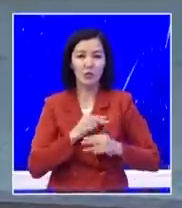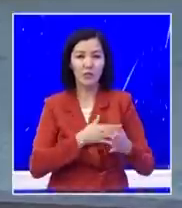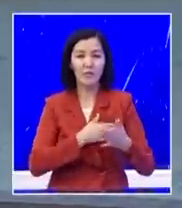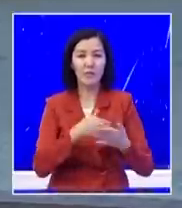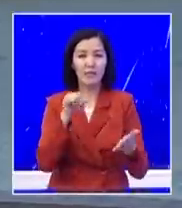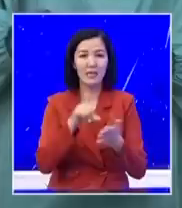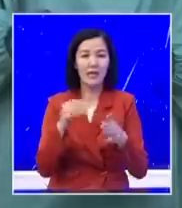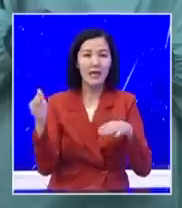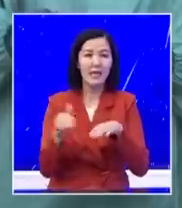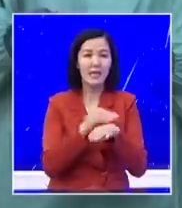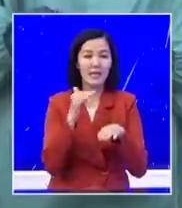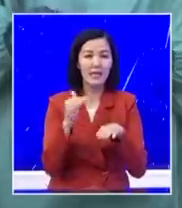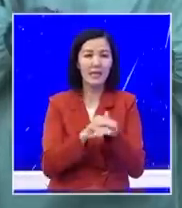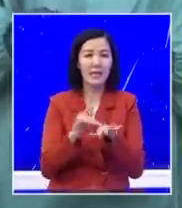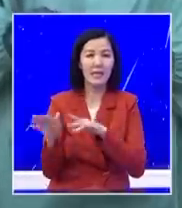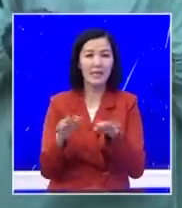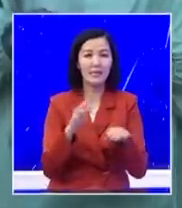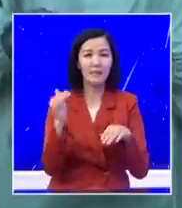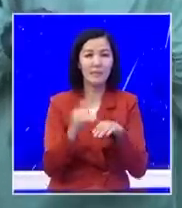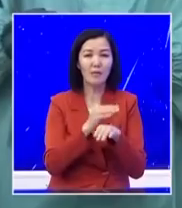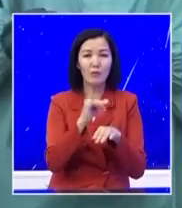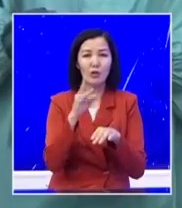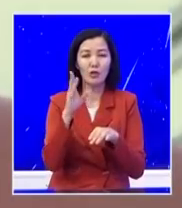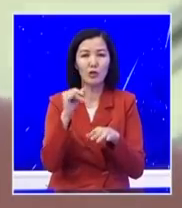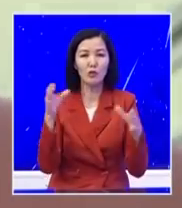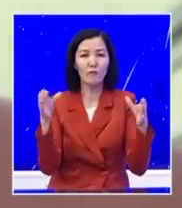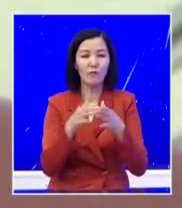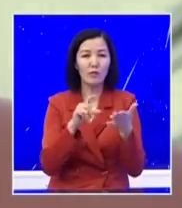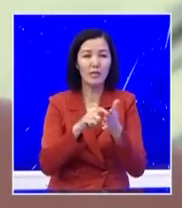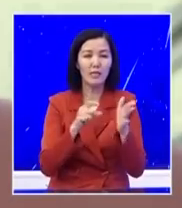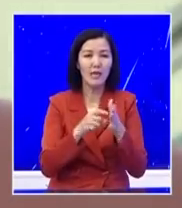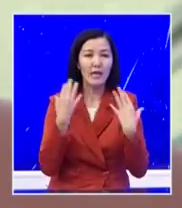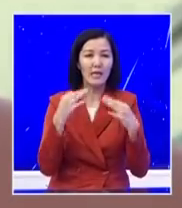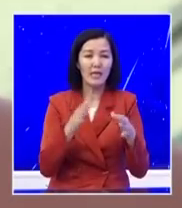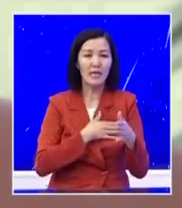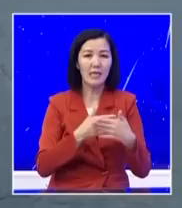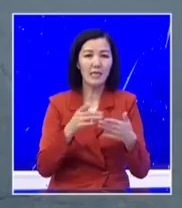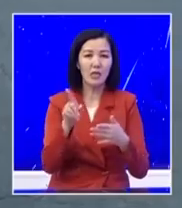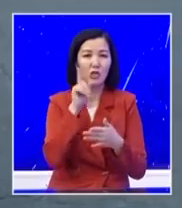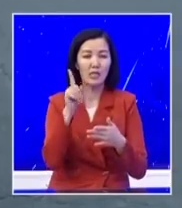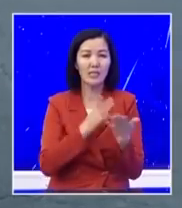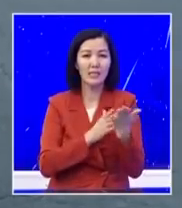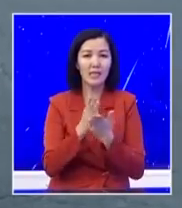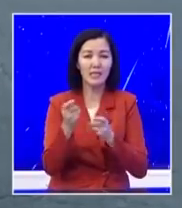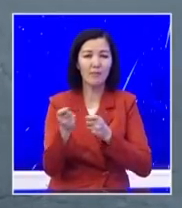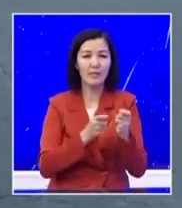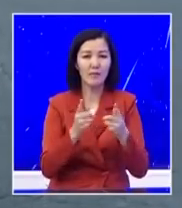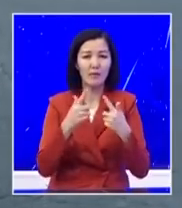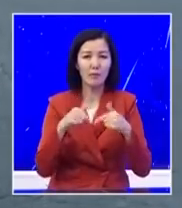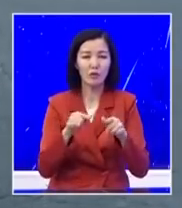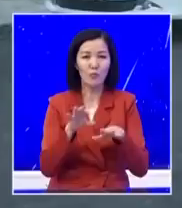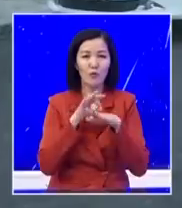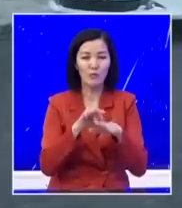белсене атсалса. Игі іс мейірімді Жетісу фронт кеңсесінің еріктілері мен облыстық жастар саясаты